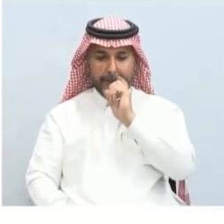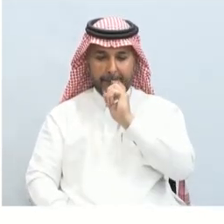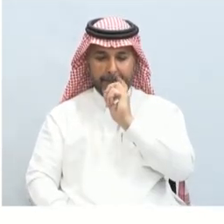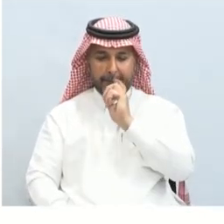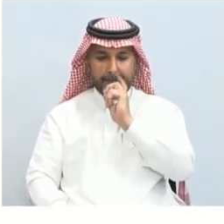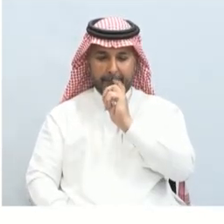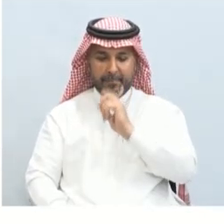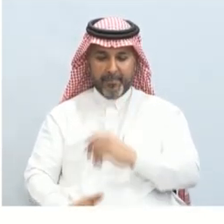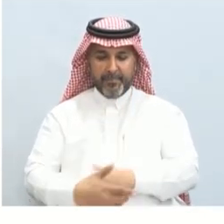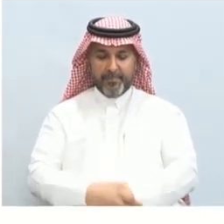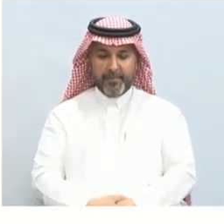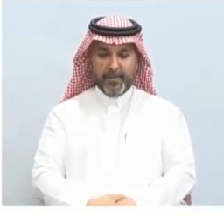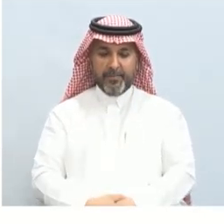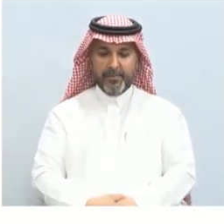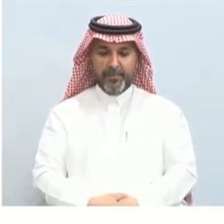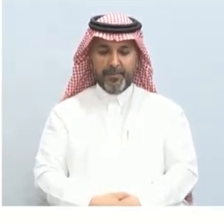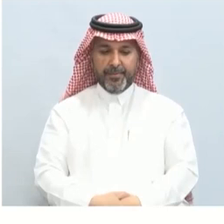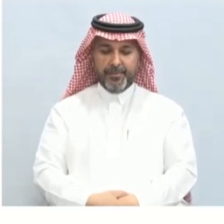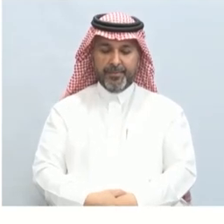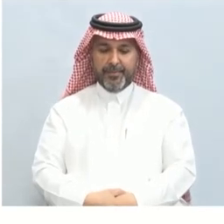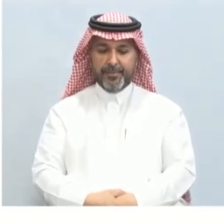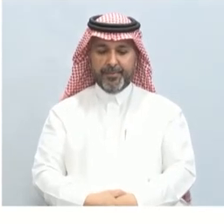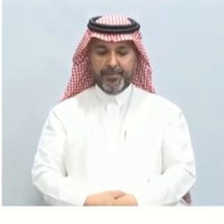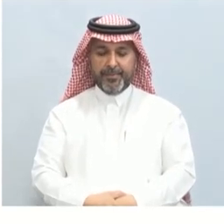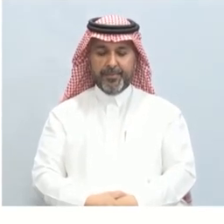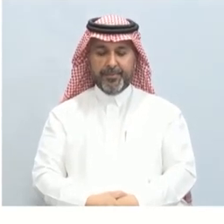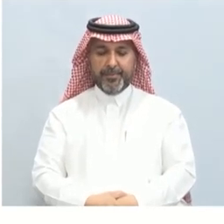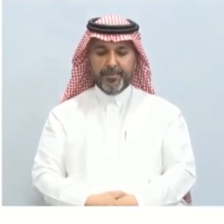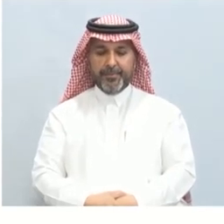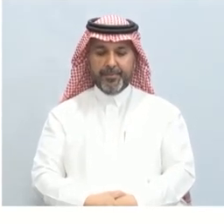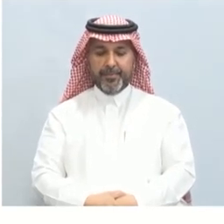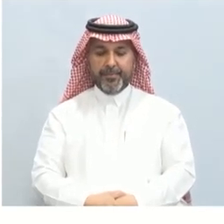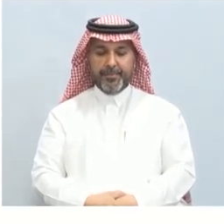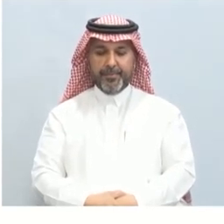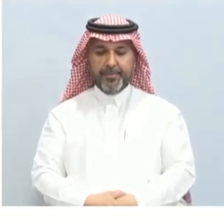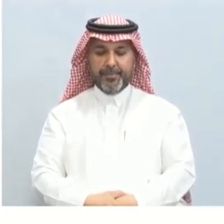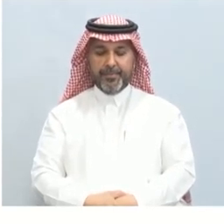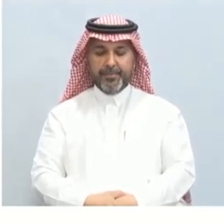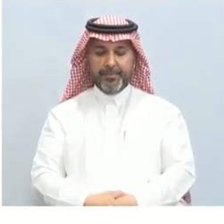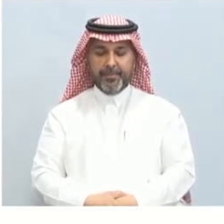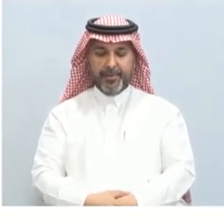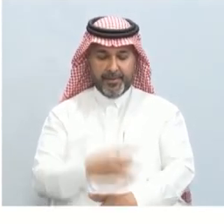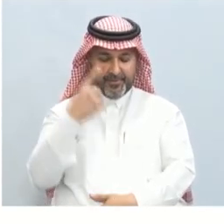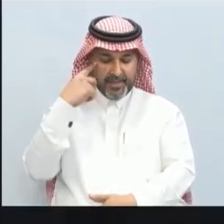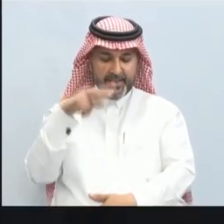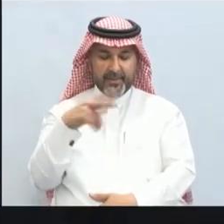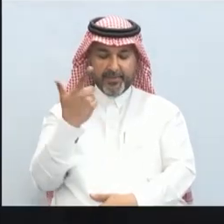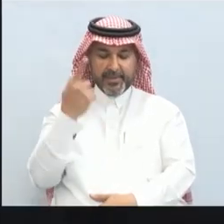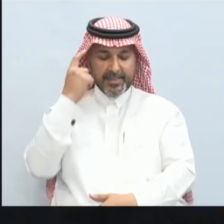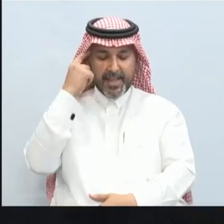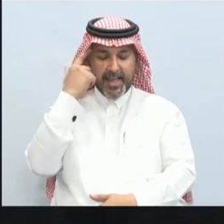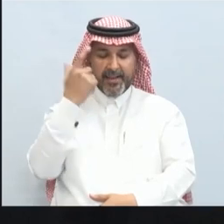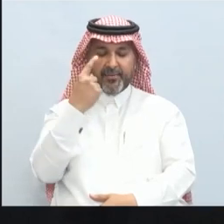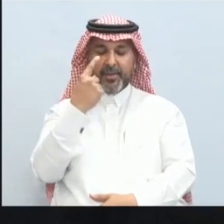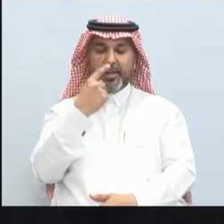الناتج النهائي يساوي كم يساوي 1 على 11 وهذا الجواب المنطقي لان انا لو لو انا الحكم